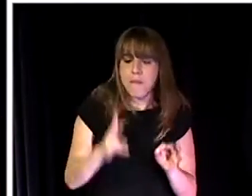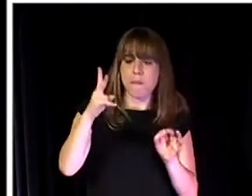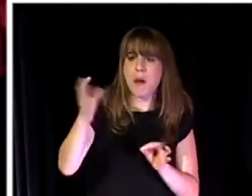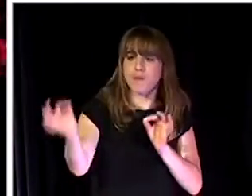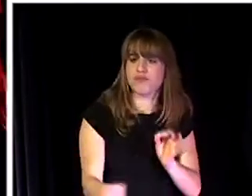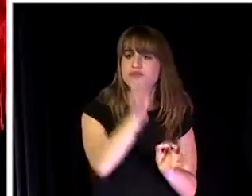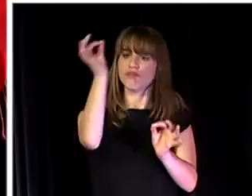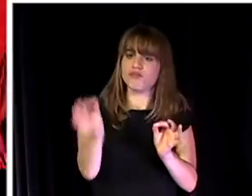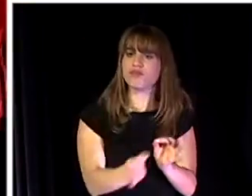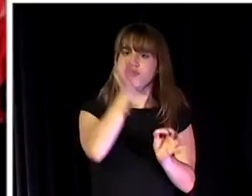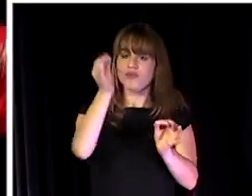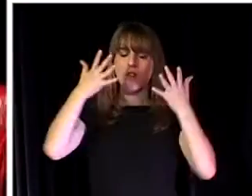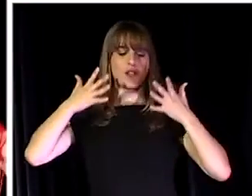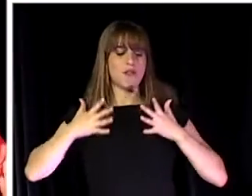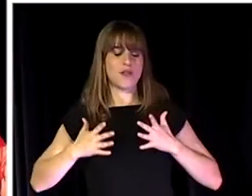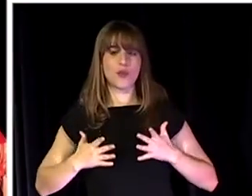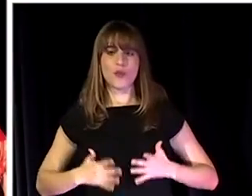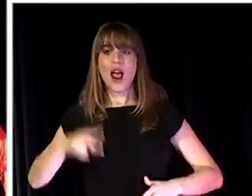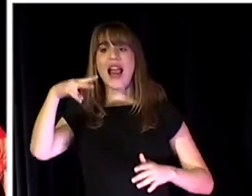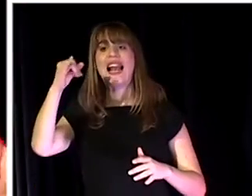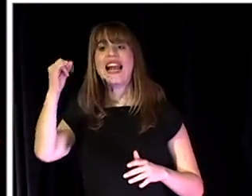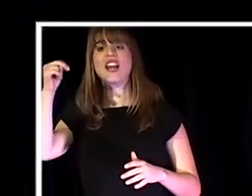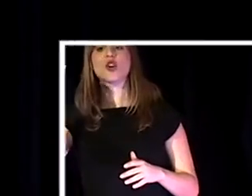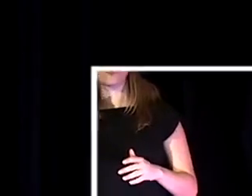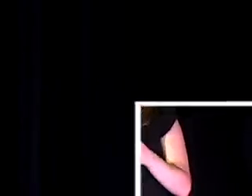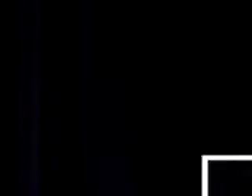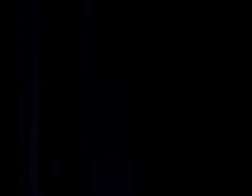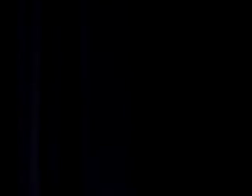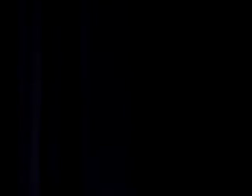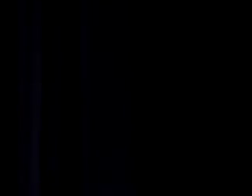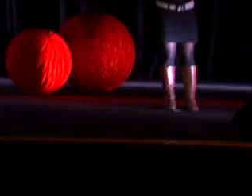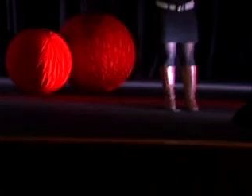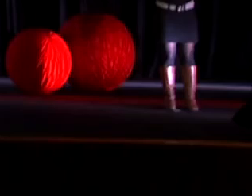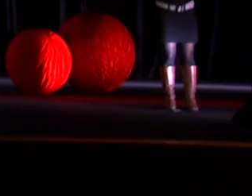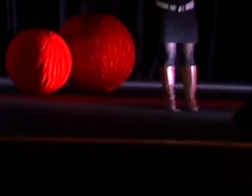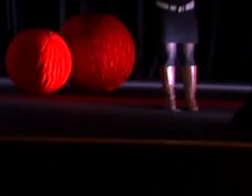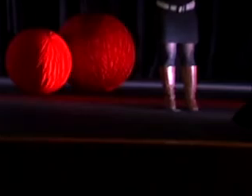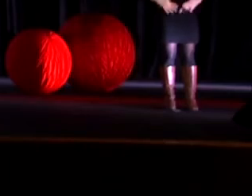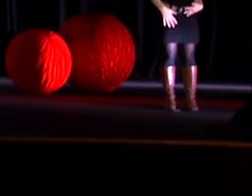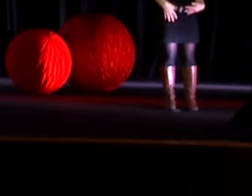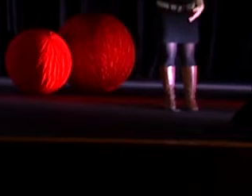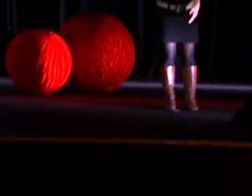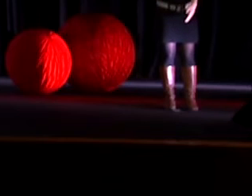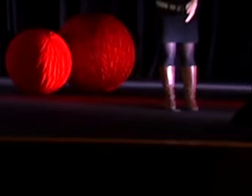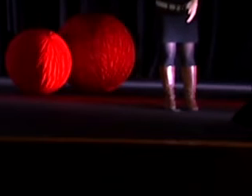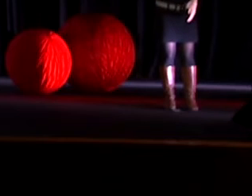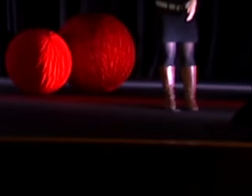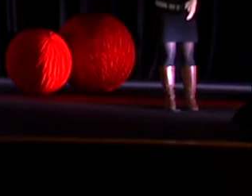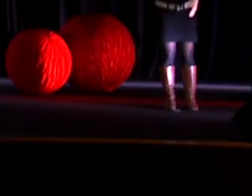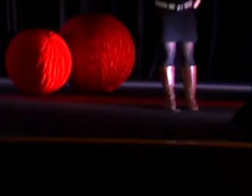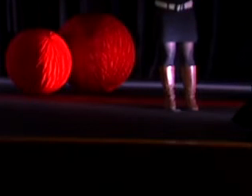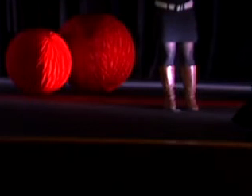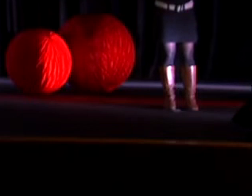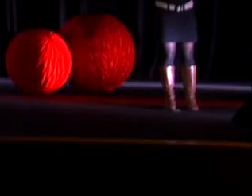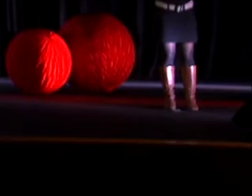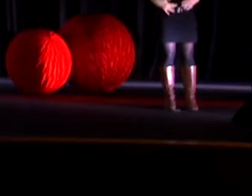έραψε ένα λευκό λινό φόρεμα. Μα το Θεό, ήταν τόσο όμορφο αυτό το λευκό λινό φόρεμα.